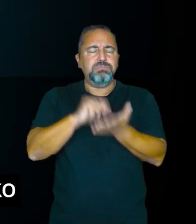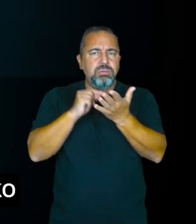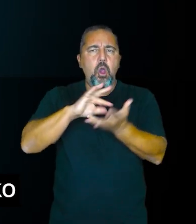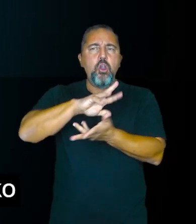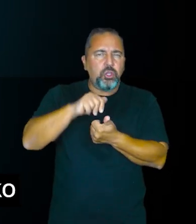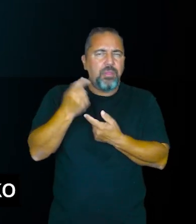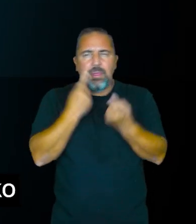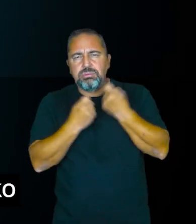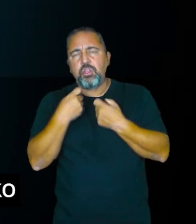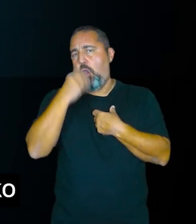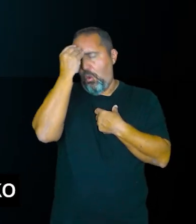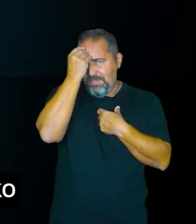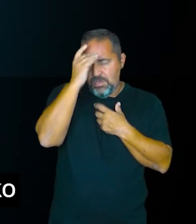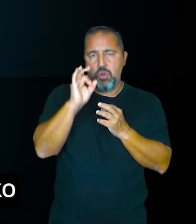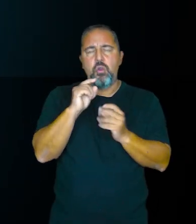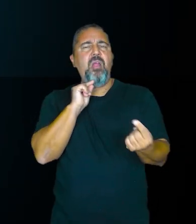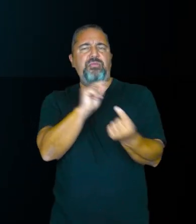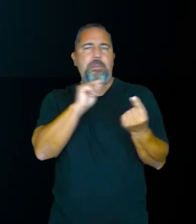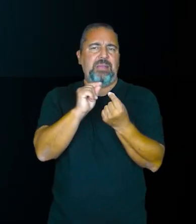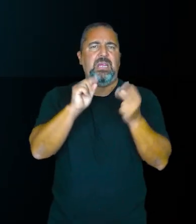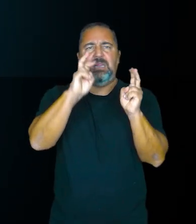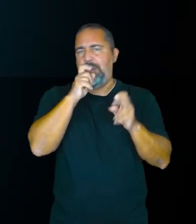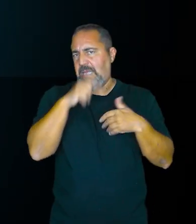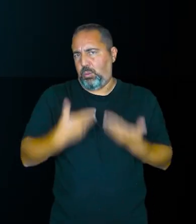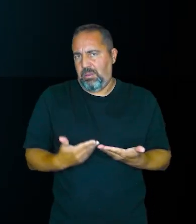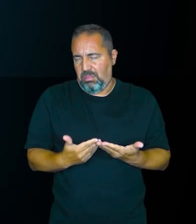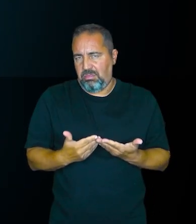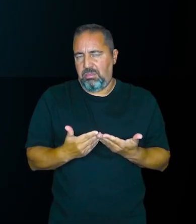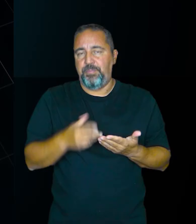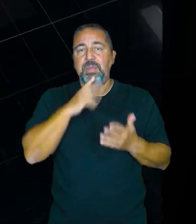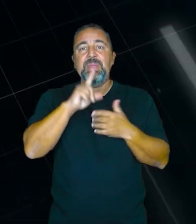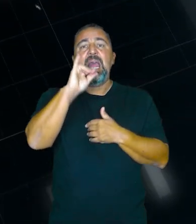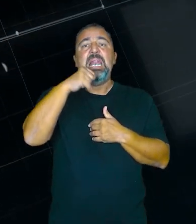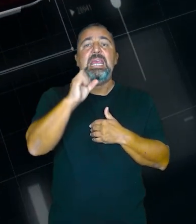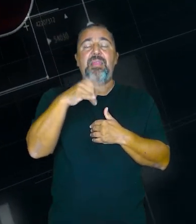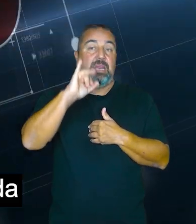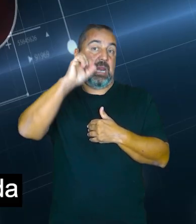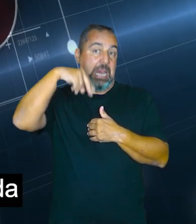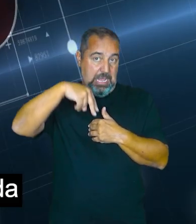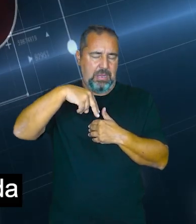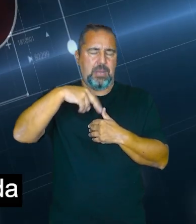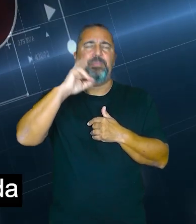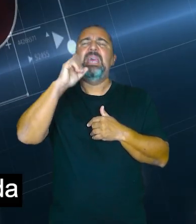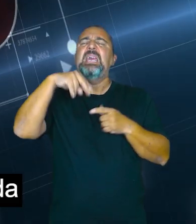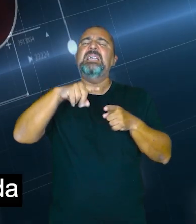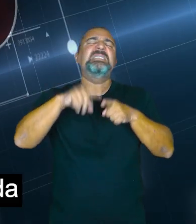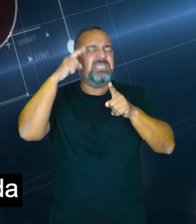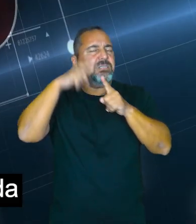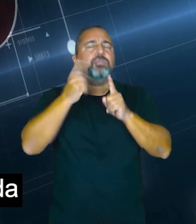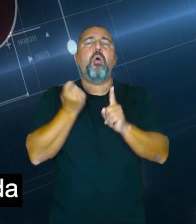albisteak jarraitzeko eta gaurkotasuneko gaiei buruz iritzia emateko edo eztabaidatzeko. LinkedIn,